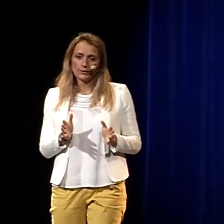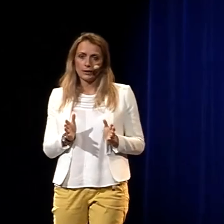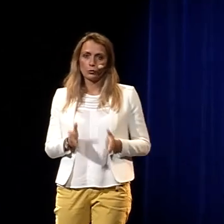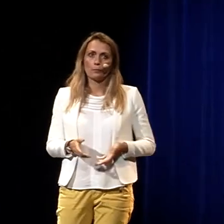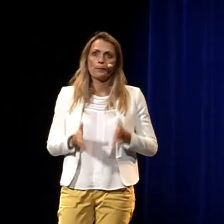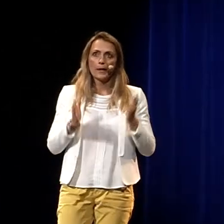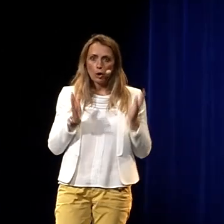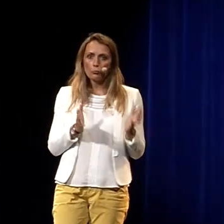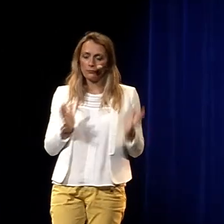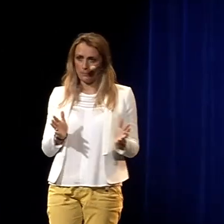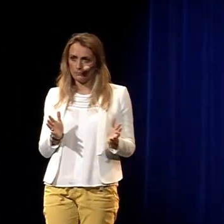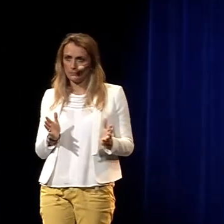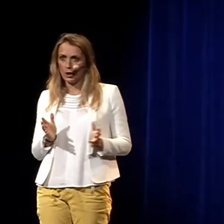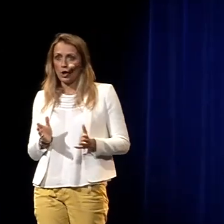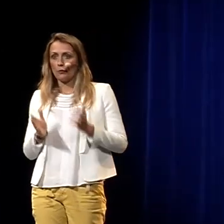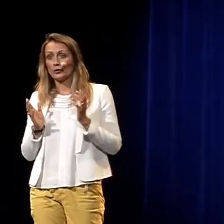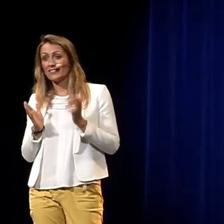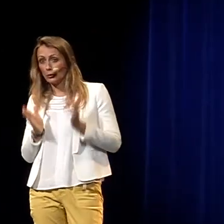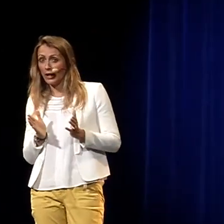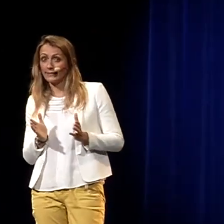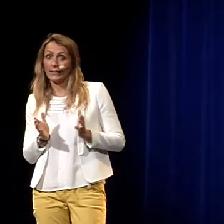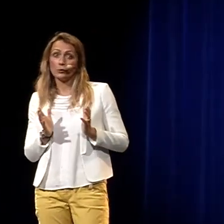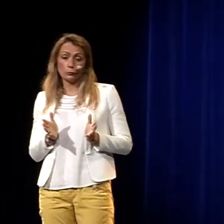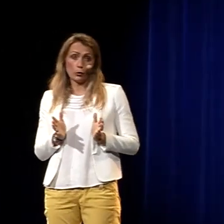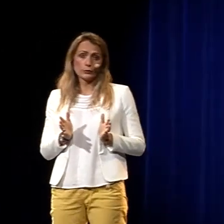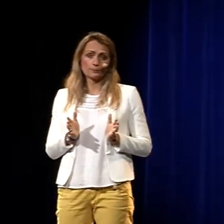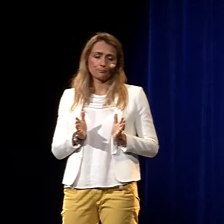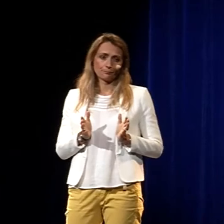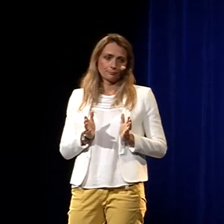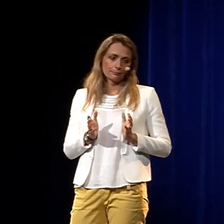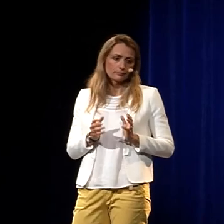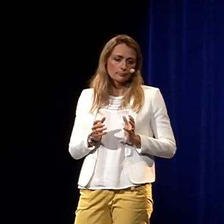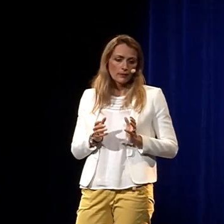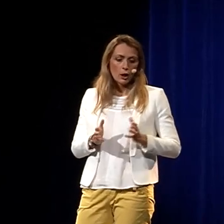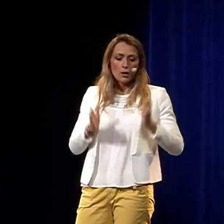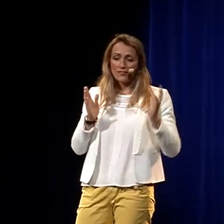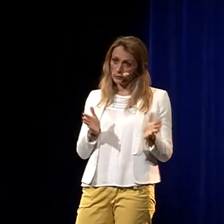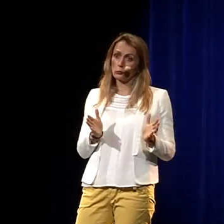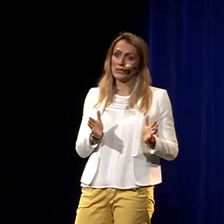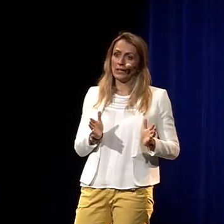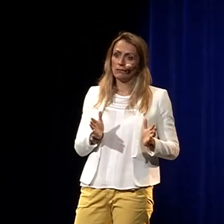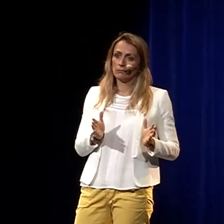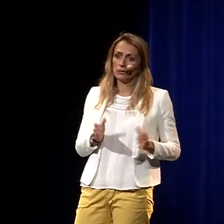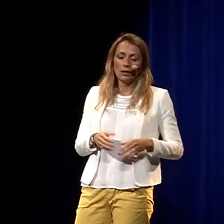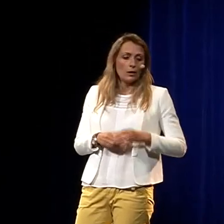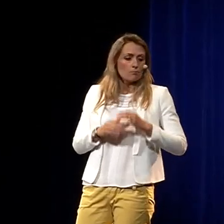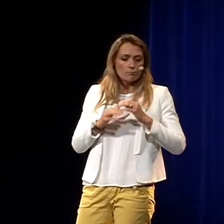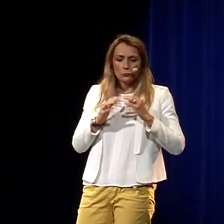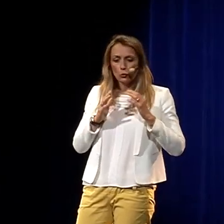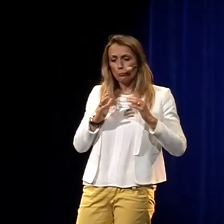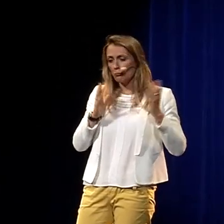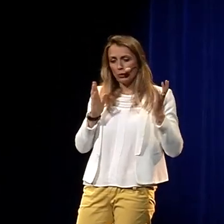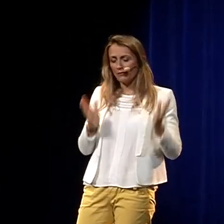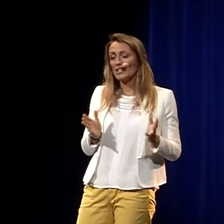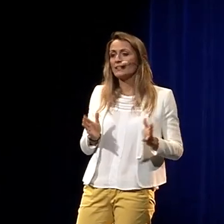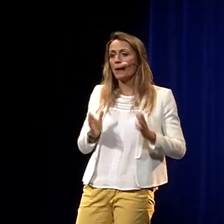soir, c'est que, homme ou femme, votre singularité est une force. Faites ce que vous aimez.